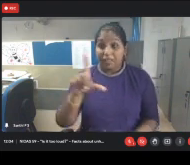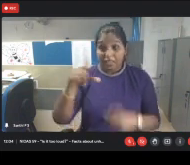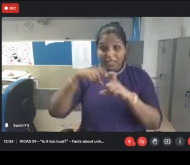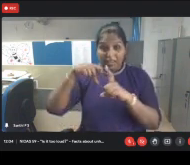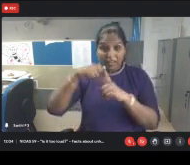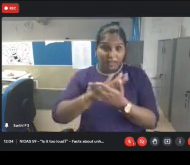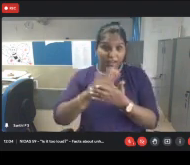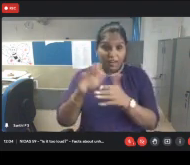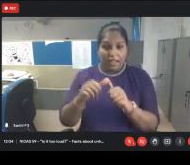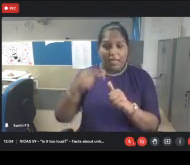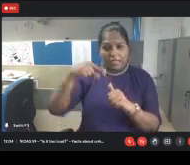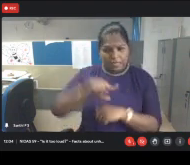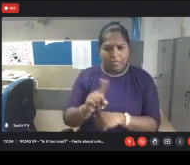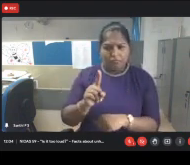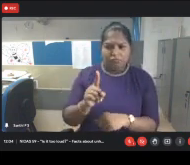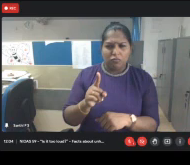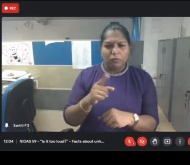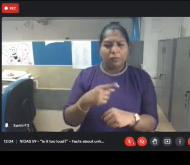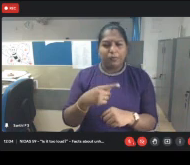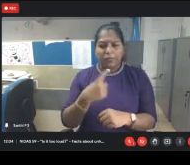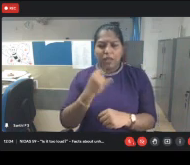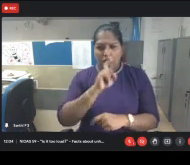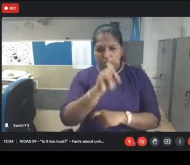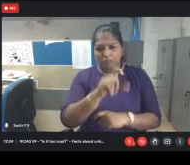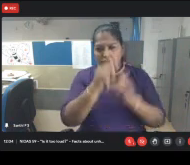സമയങ്ങളിലും കൃത്യമായി അവിടെ ഡോക്ടേഴ്സ് ഉണ്ടാവാറില്ല.